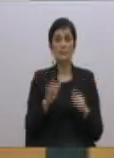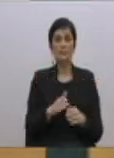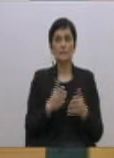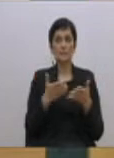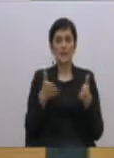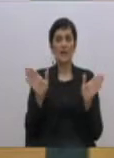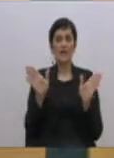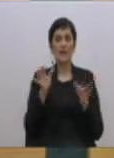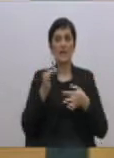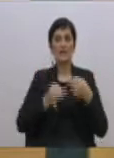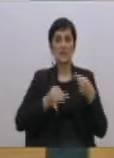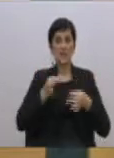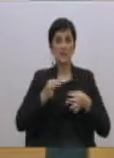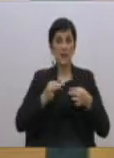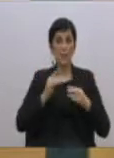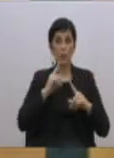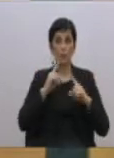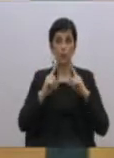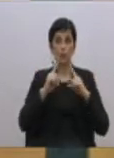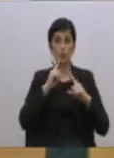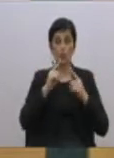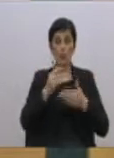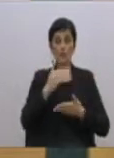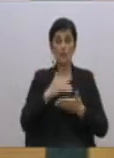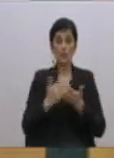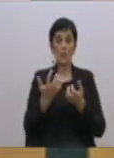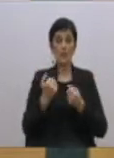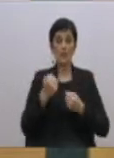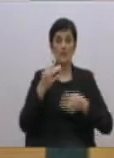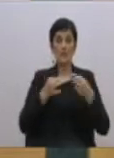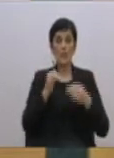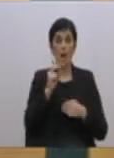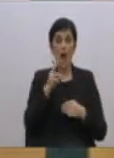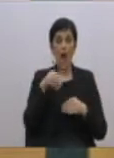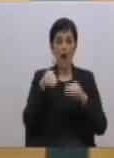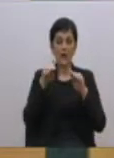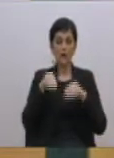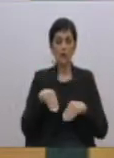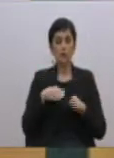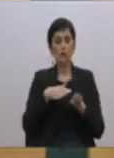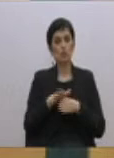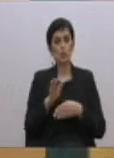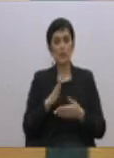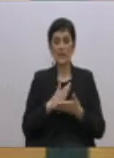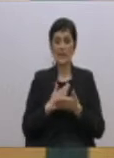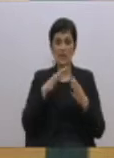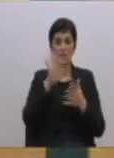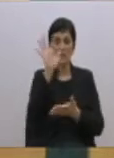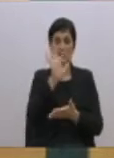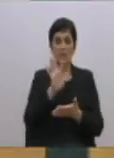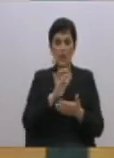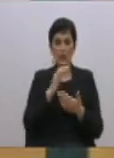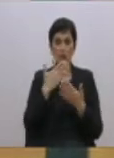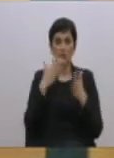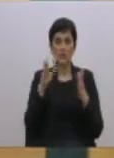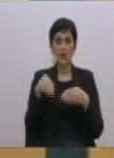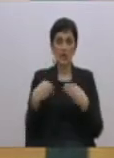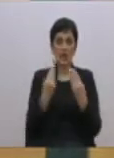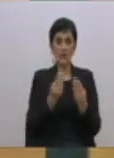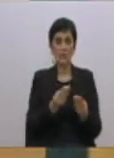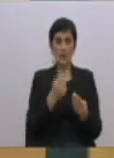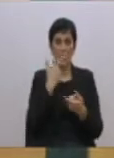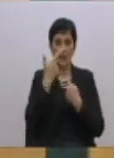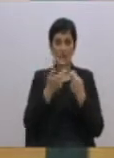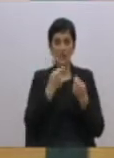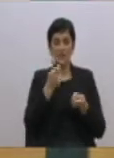ღია სასამართლო სხდომაზე სხდომის შედეგად მიღებული სასამართლო აქტის სრულიად ნაწილობრივი დეპერსონალიზებით გაცემის